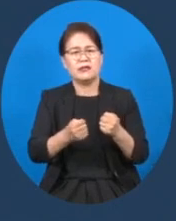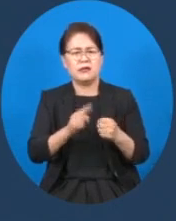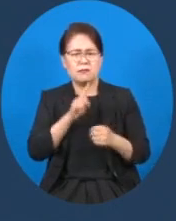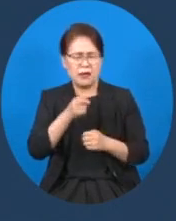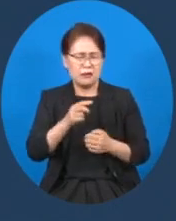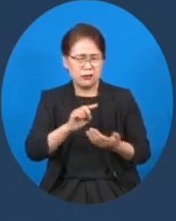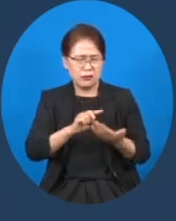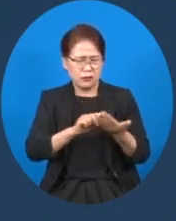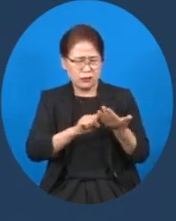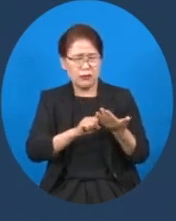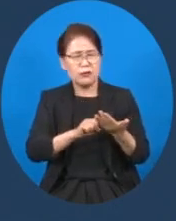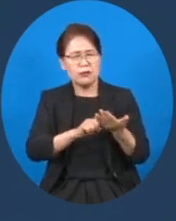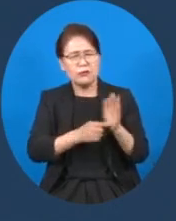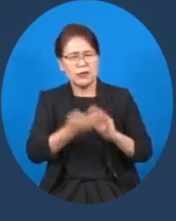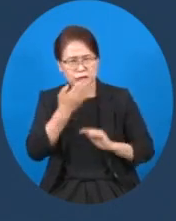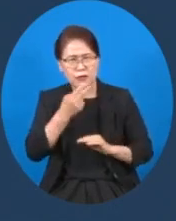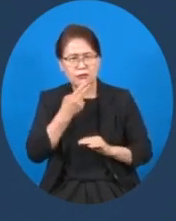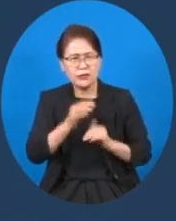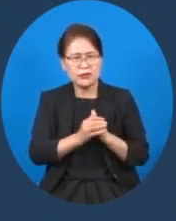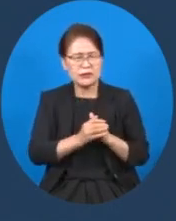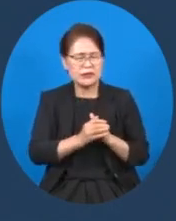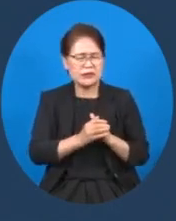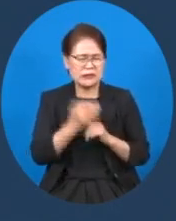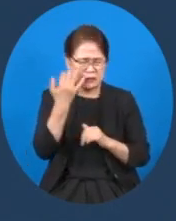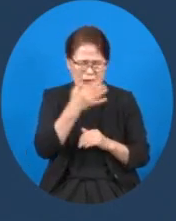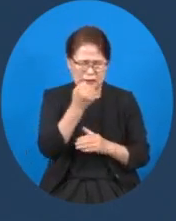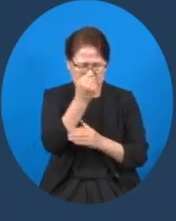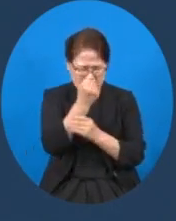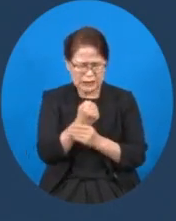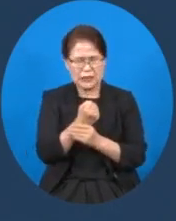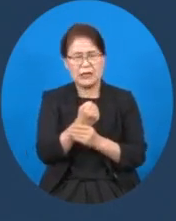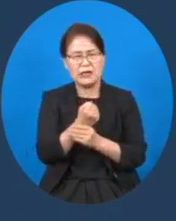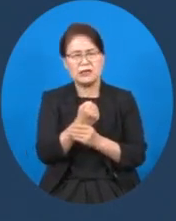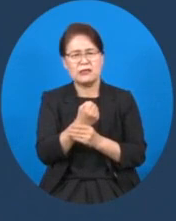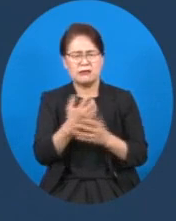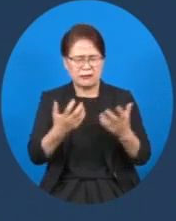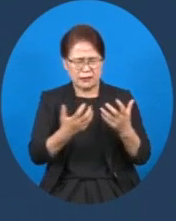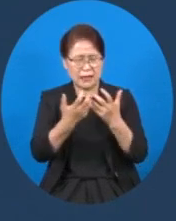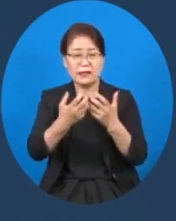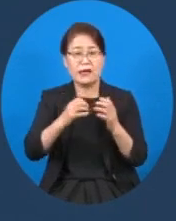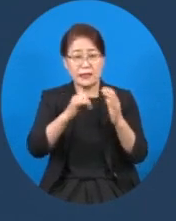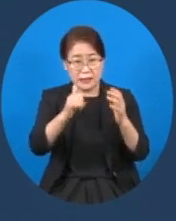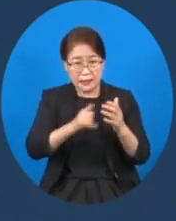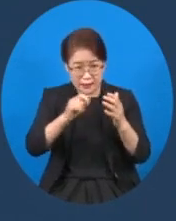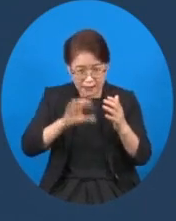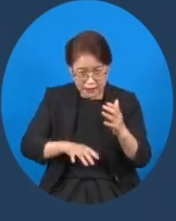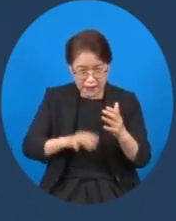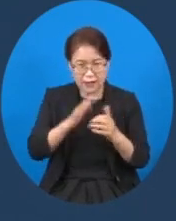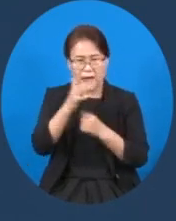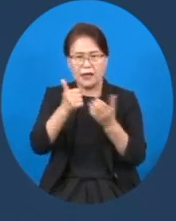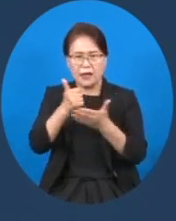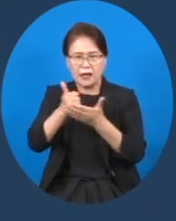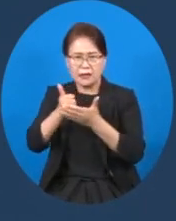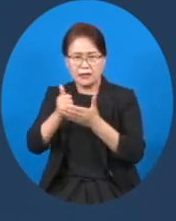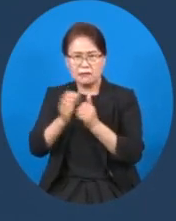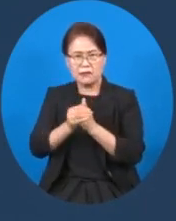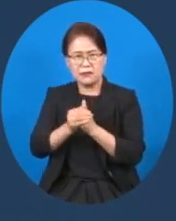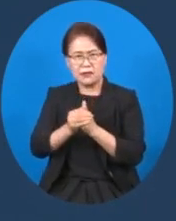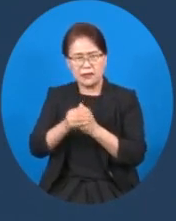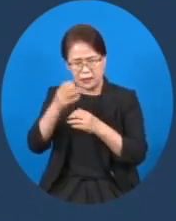말로는 표현할 수 없는 음행과 타락이 이 땅을 덮고 있잖아요. 하나님의 창조의 질서를 부정하는